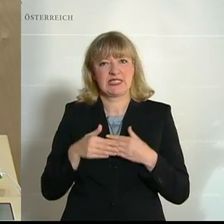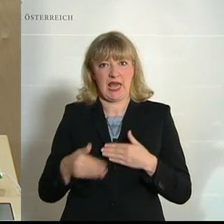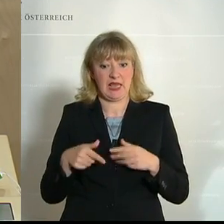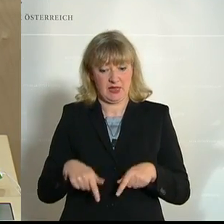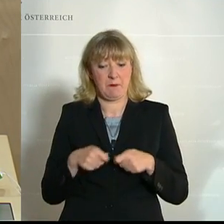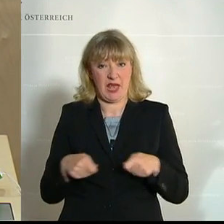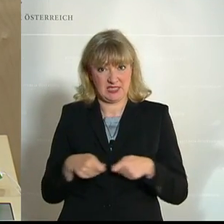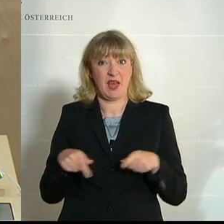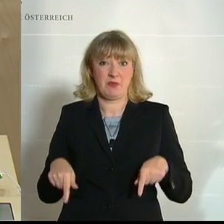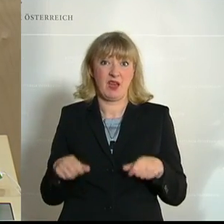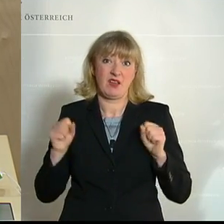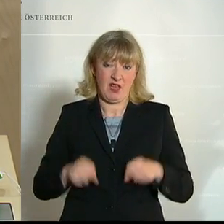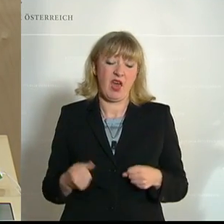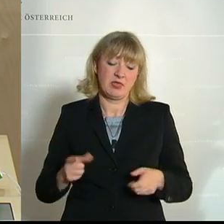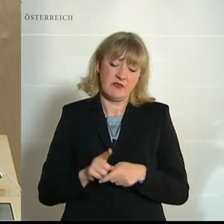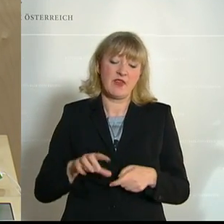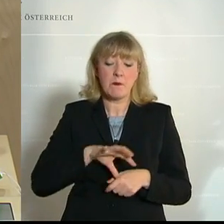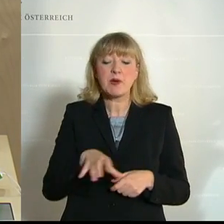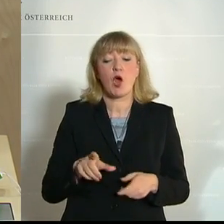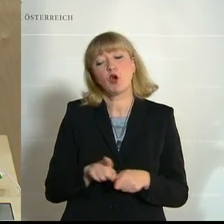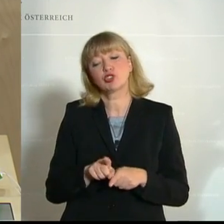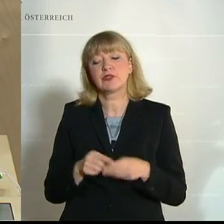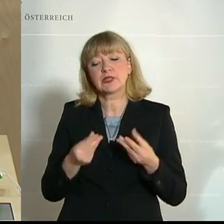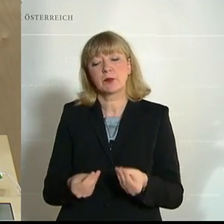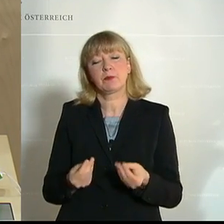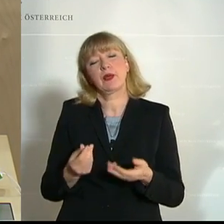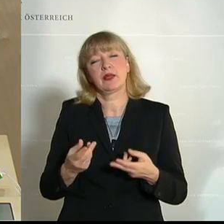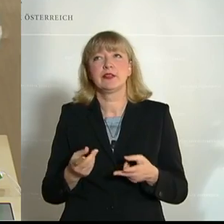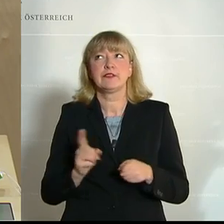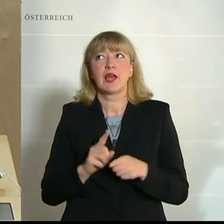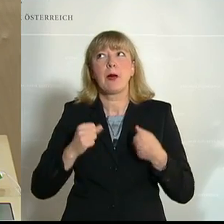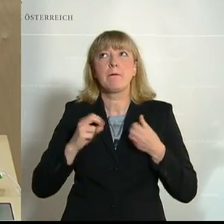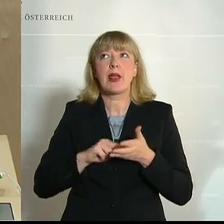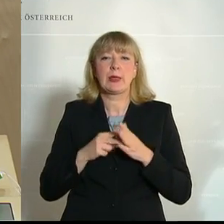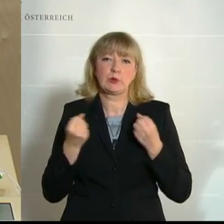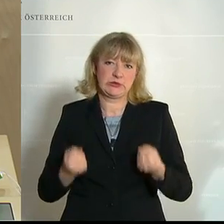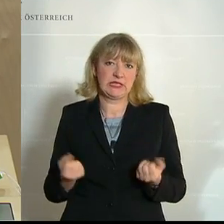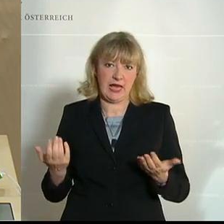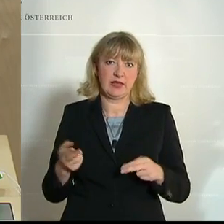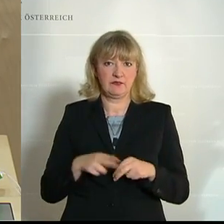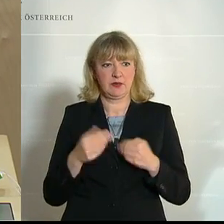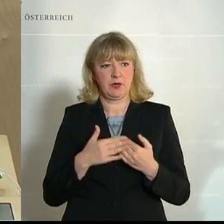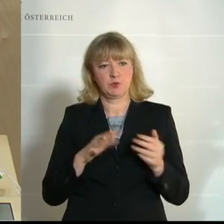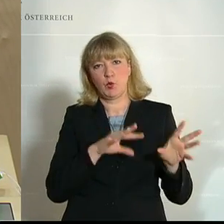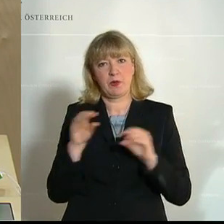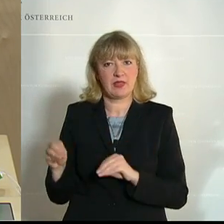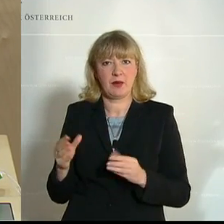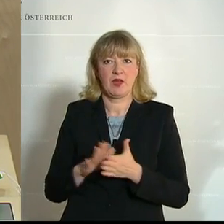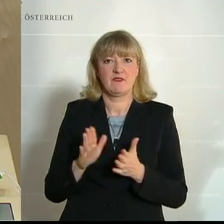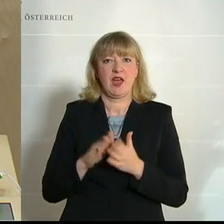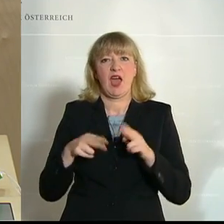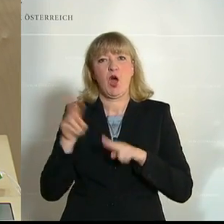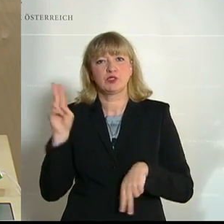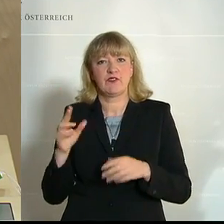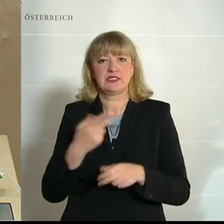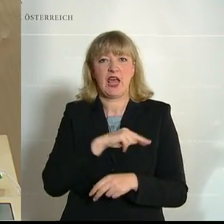dieser Maßnahme können wir der Branche ein Stück Planungssicherheit zurückgeben. Wenn wir eben beispielsweise durch die Übernahme von der